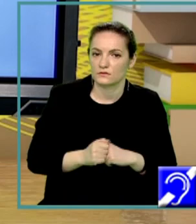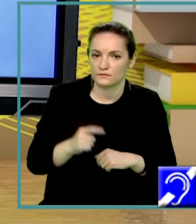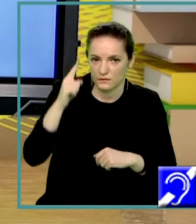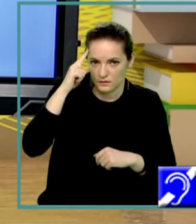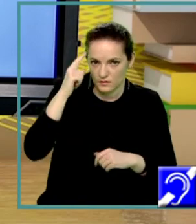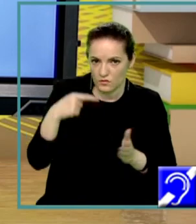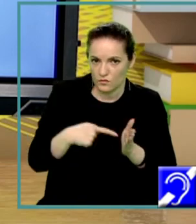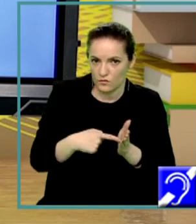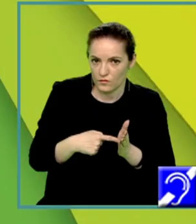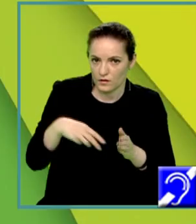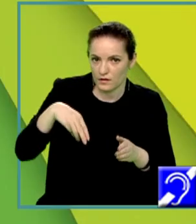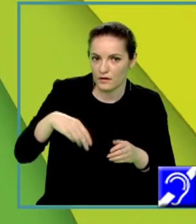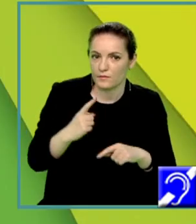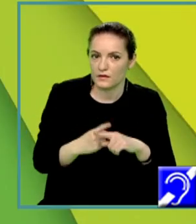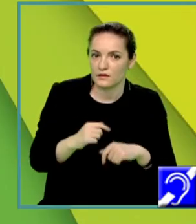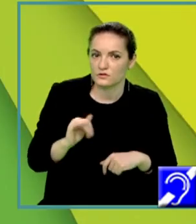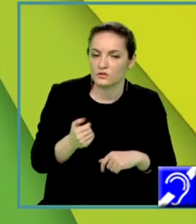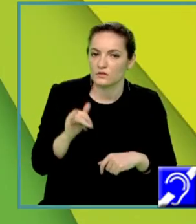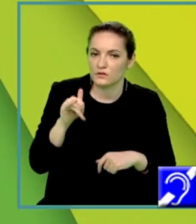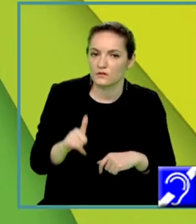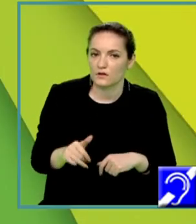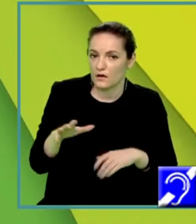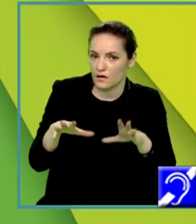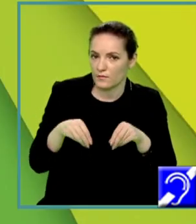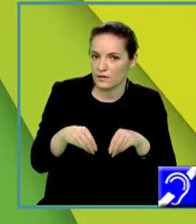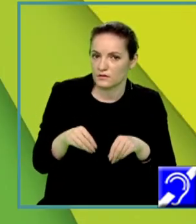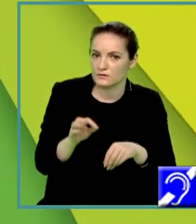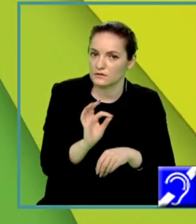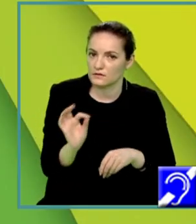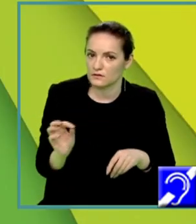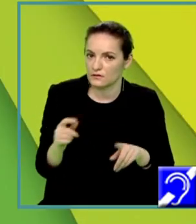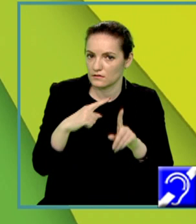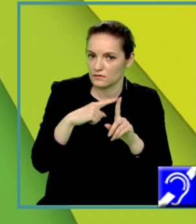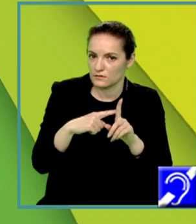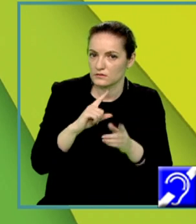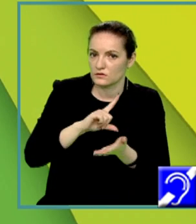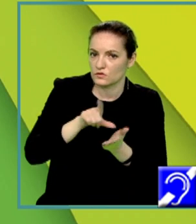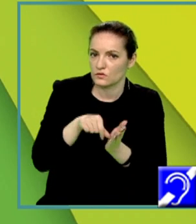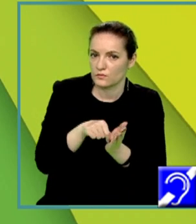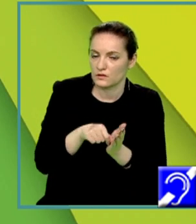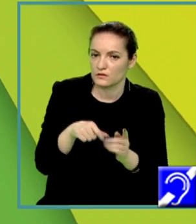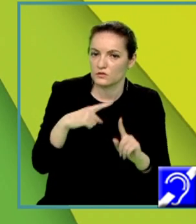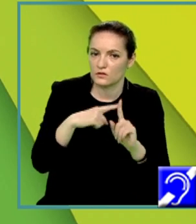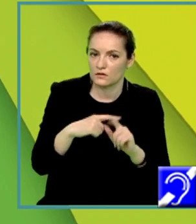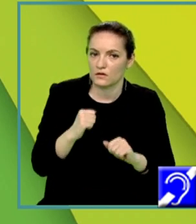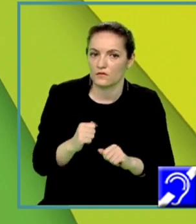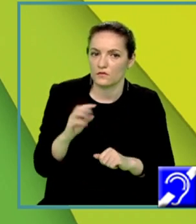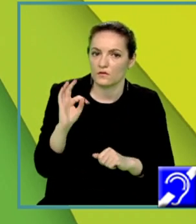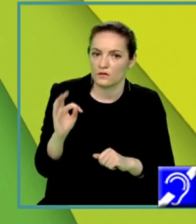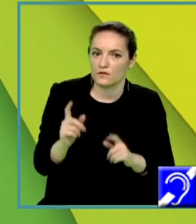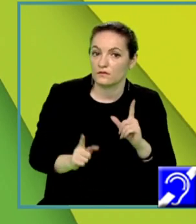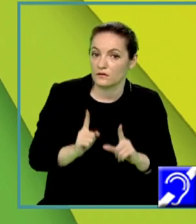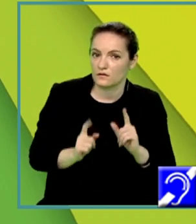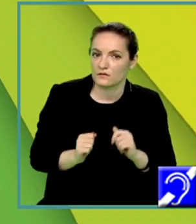un punct M de coordonate X și Y aparține reprezentării geometrice a graficului funcției F, dacă și numai